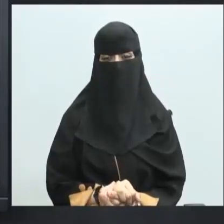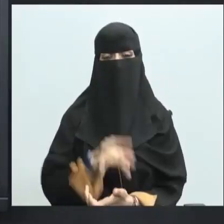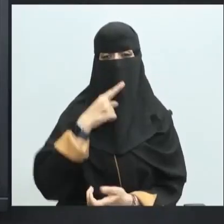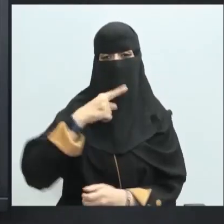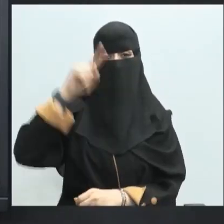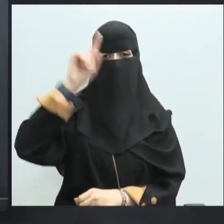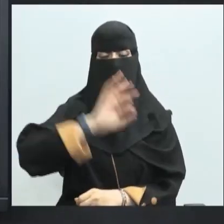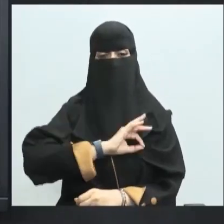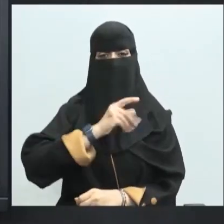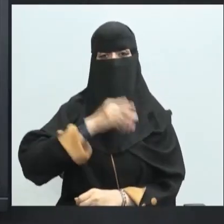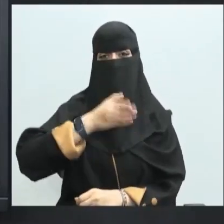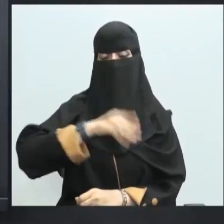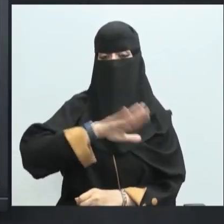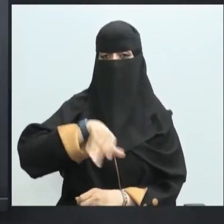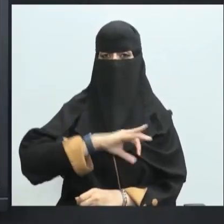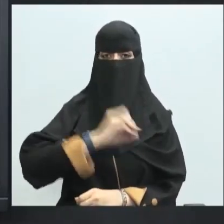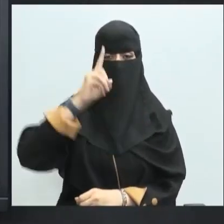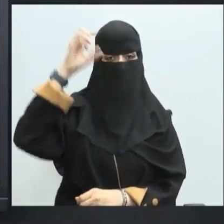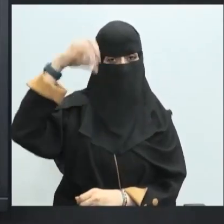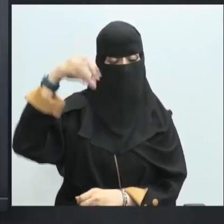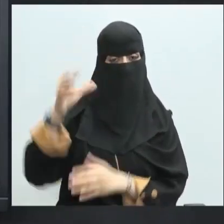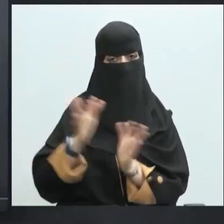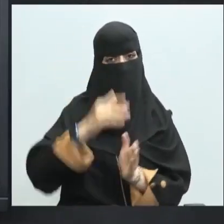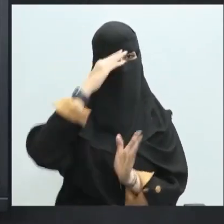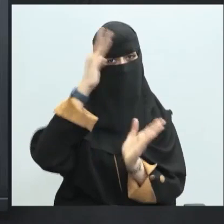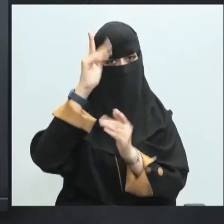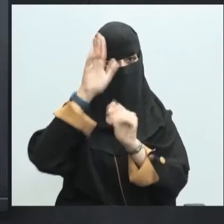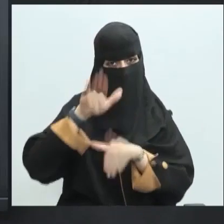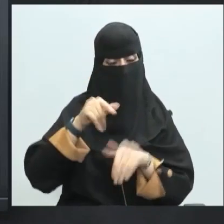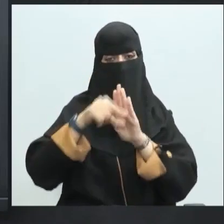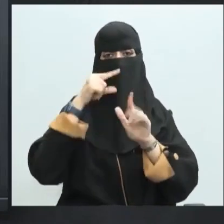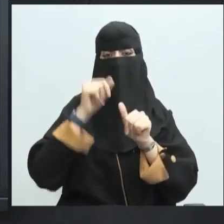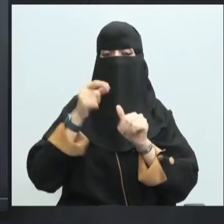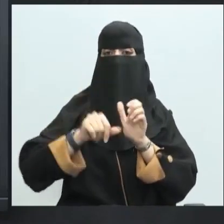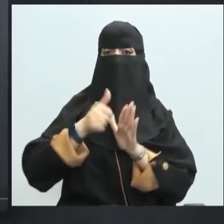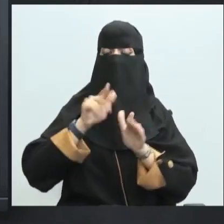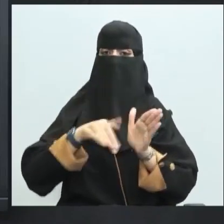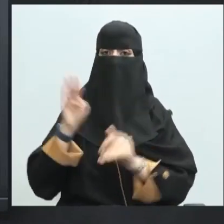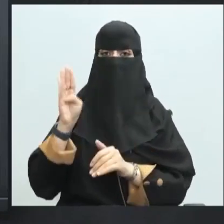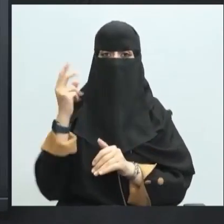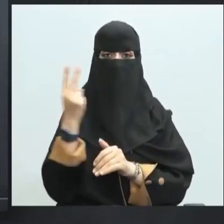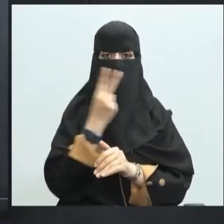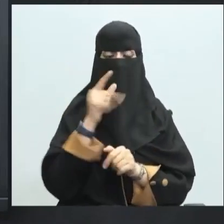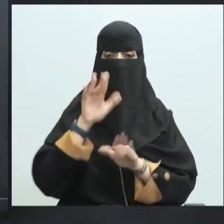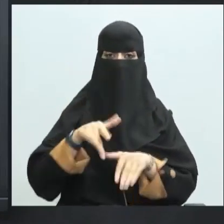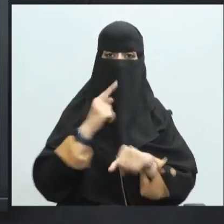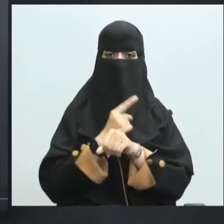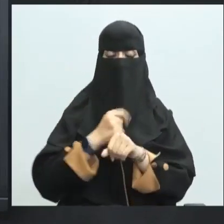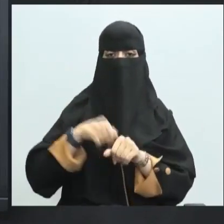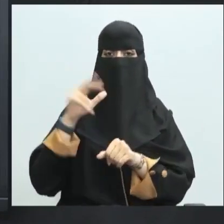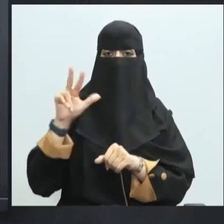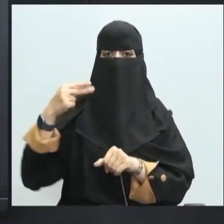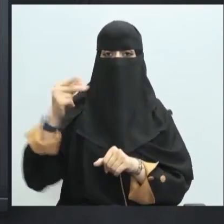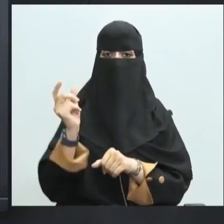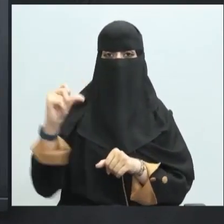بسم الله الرحمن الرحيم السلام عليكم ورحمه الله وبركاته اهلا وسهلا بكم في درس جديد من دروس كيميا 2 ا معكم معلمتكم العنود